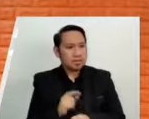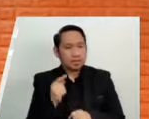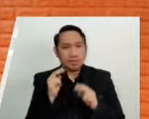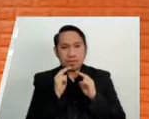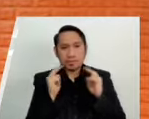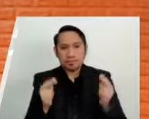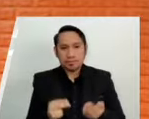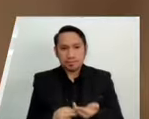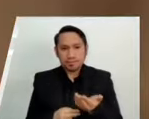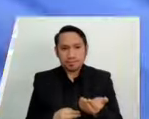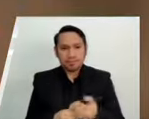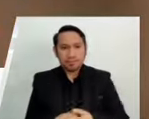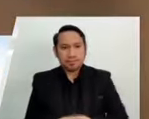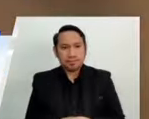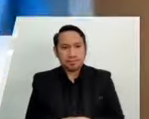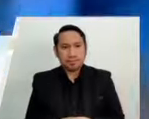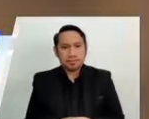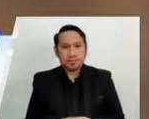Agustin.